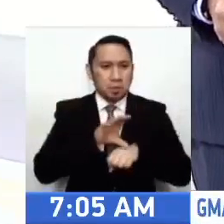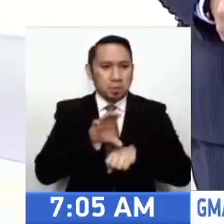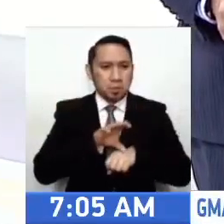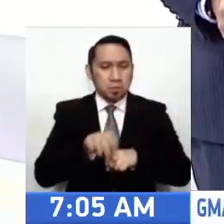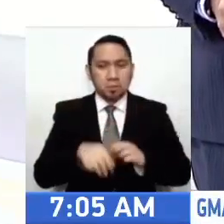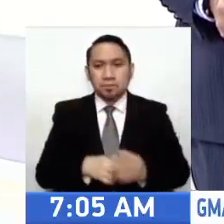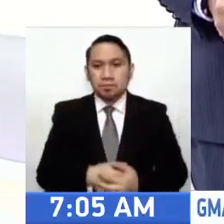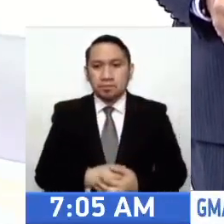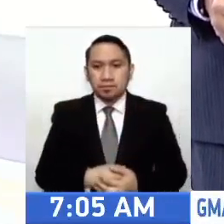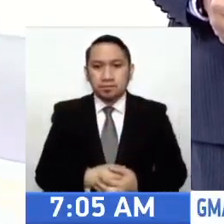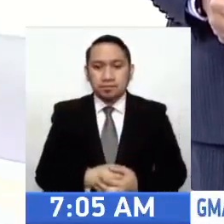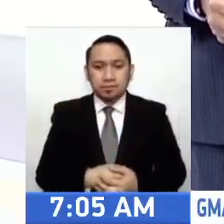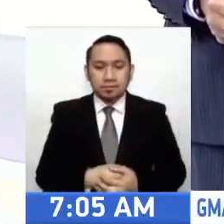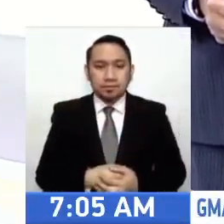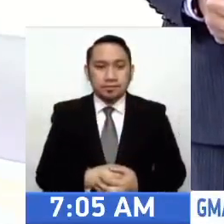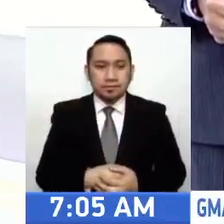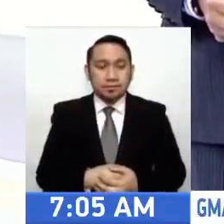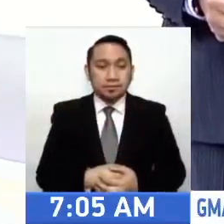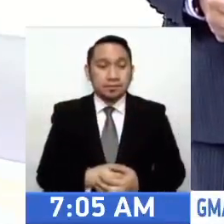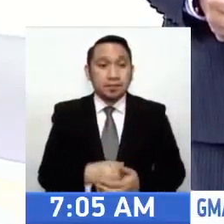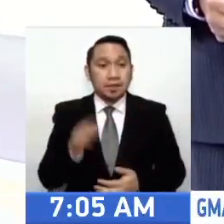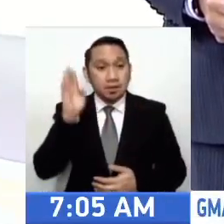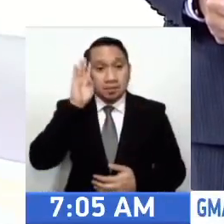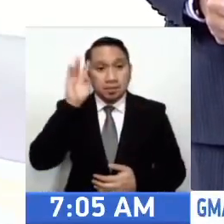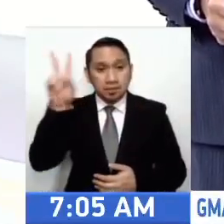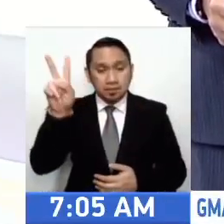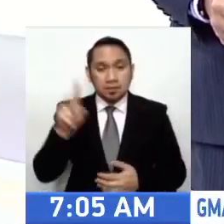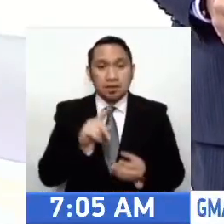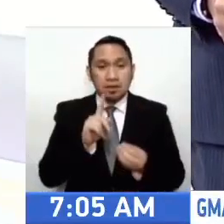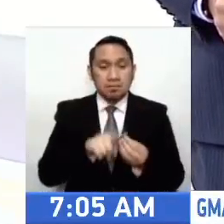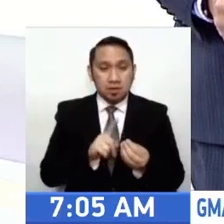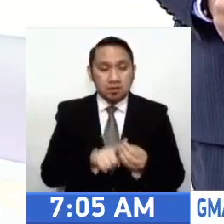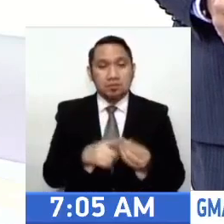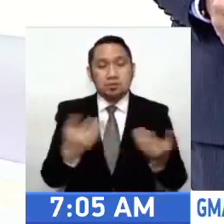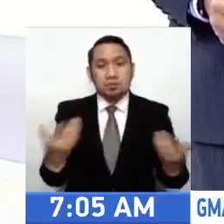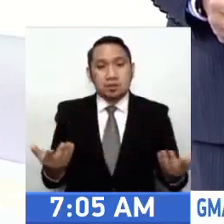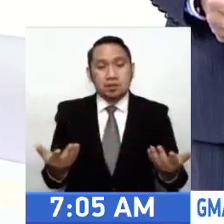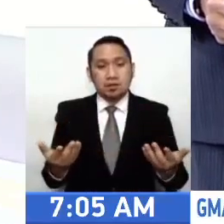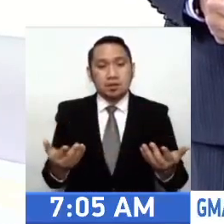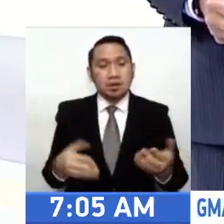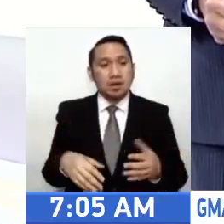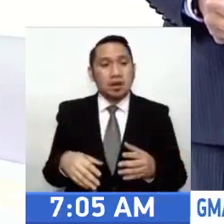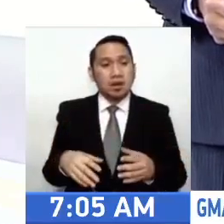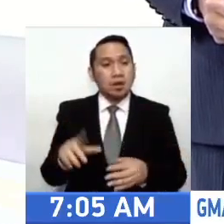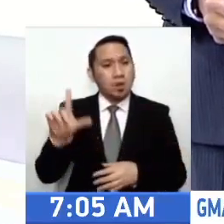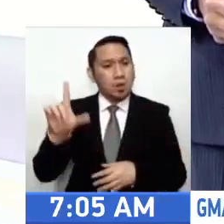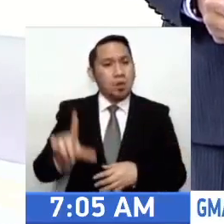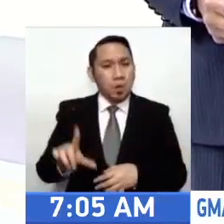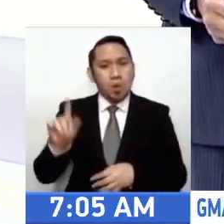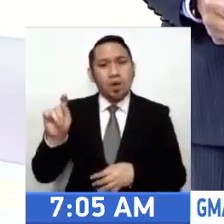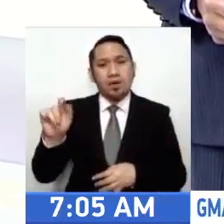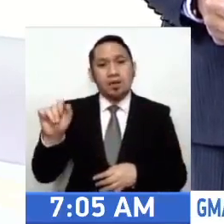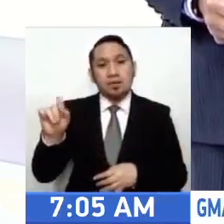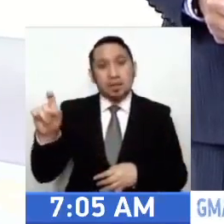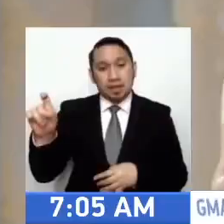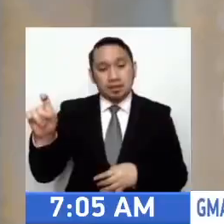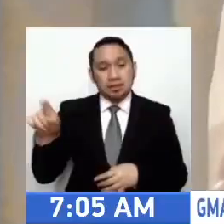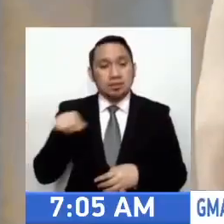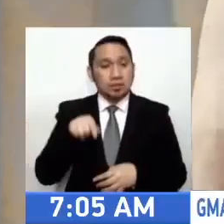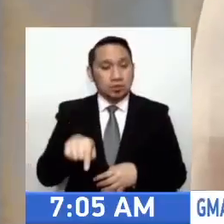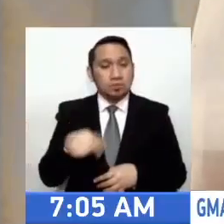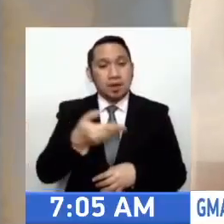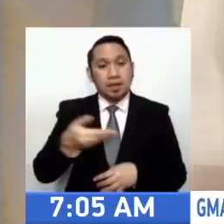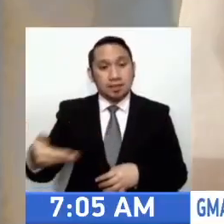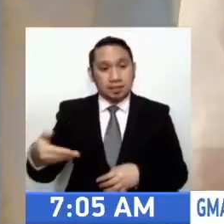Igan, pinalawig ni Pangulong Bongbong Marcos ang pagpapataw ng mas mabababang tarifa sa ilang inaangkat na produktong pang-agrikultura. Sa